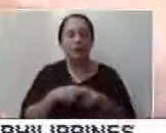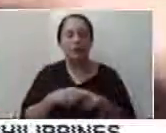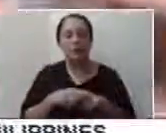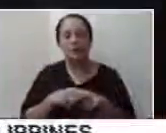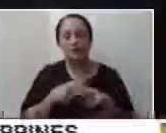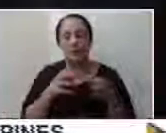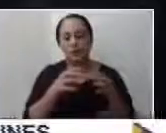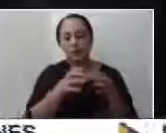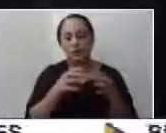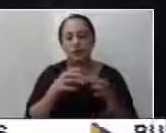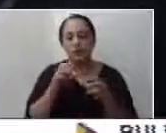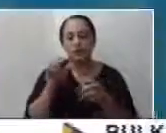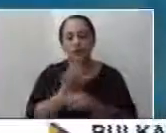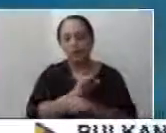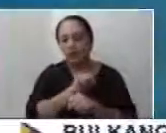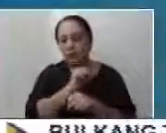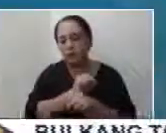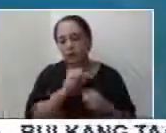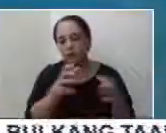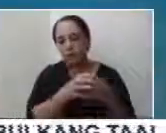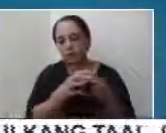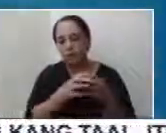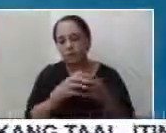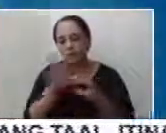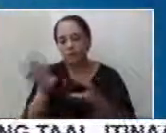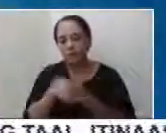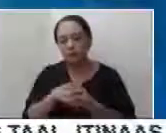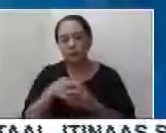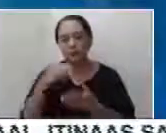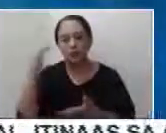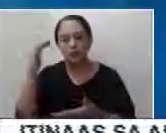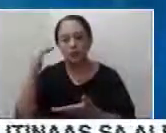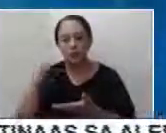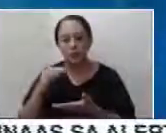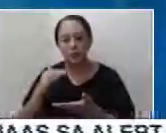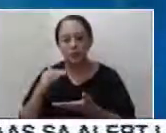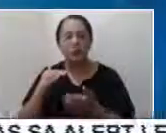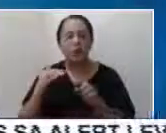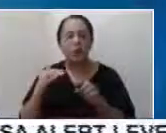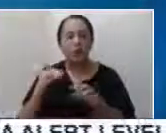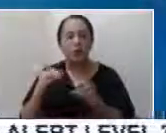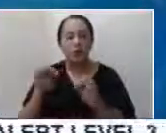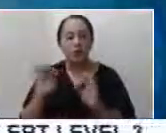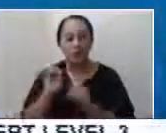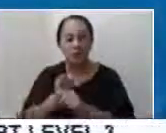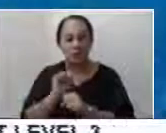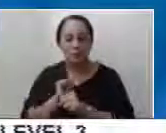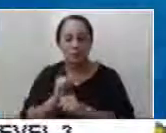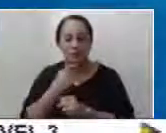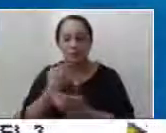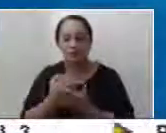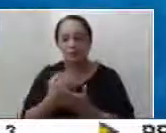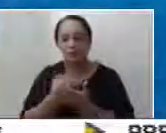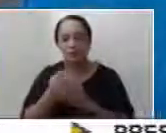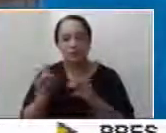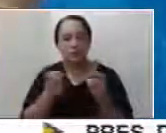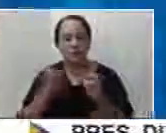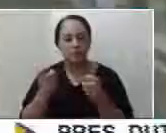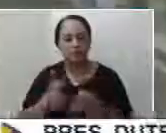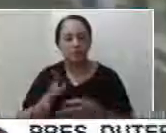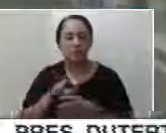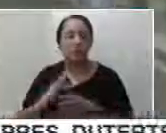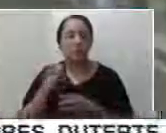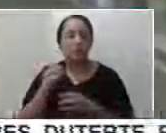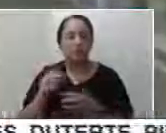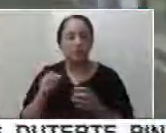ang pagbabakuna at mabawasan ang kaso ng COVID-19 upang marating ang pinakamababang quarantine classification na